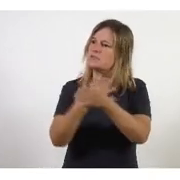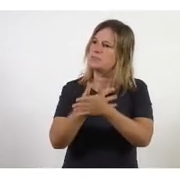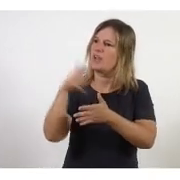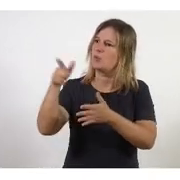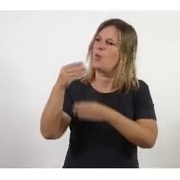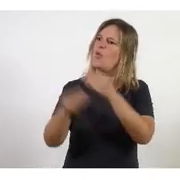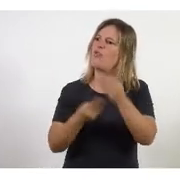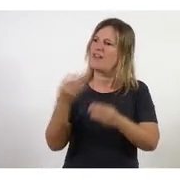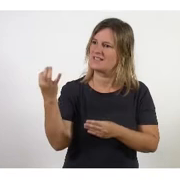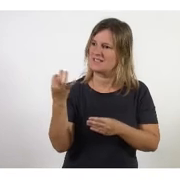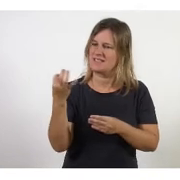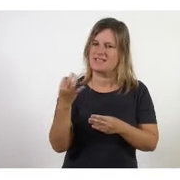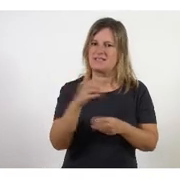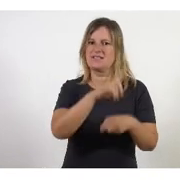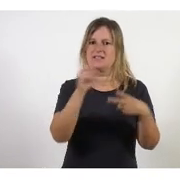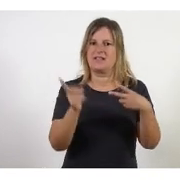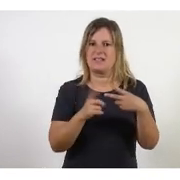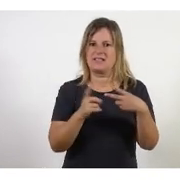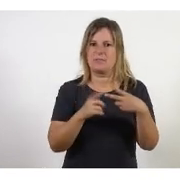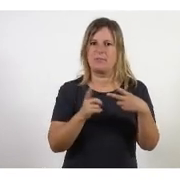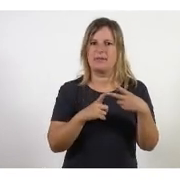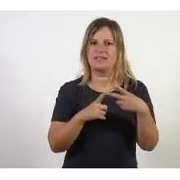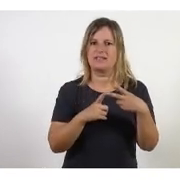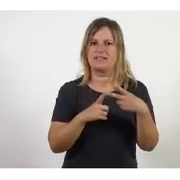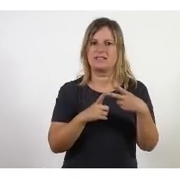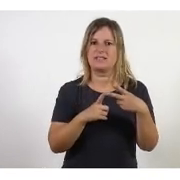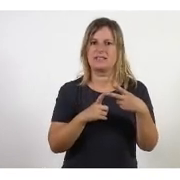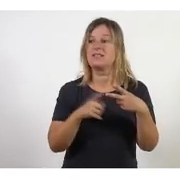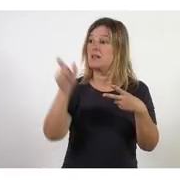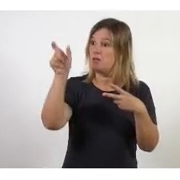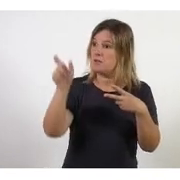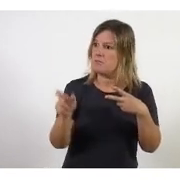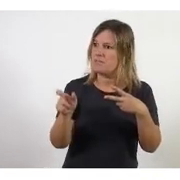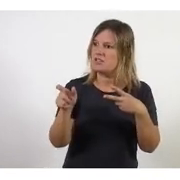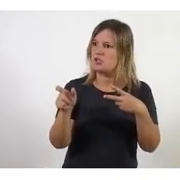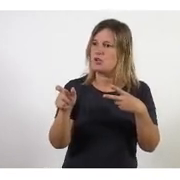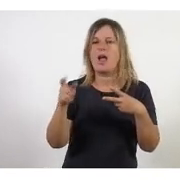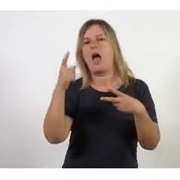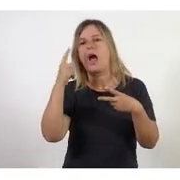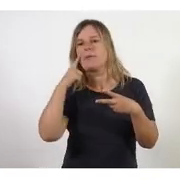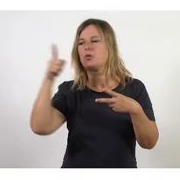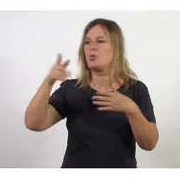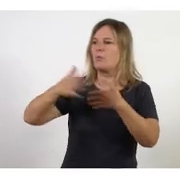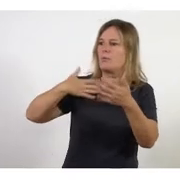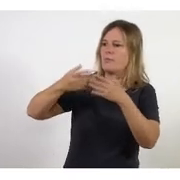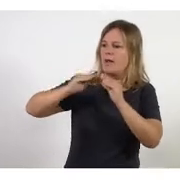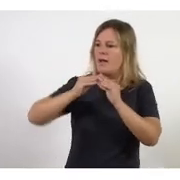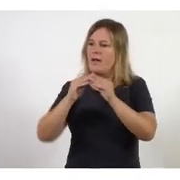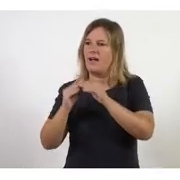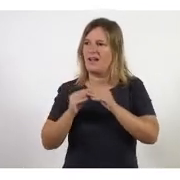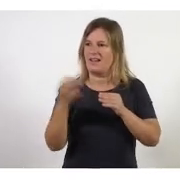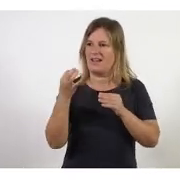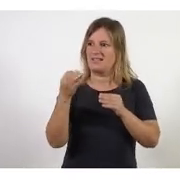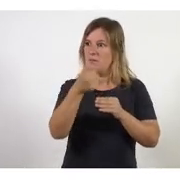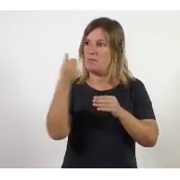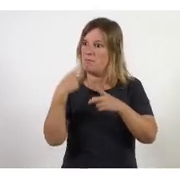que fa. I després, el que hem de fer és gravar aquesta persona, us poso aquí fent coses. Primer